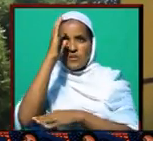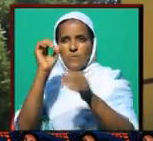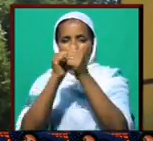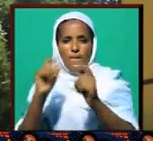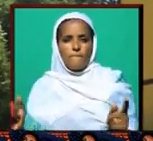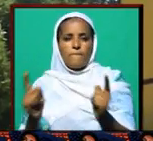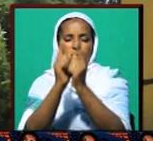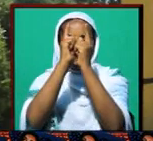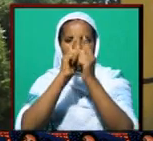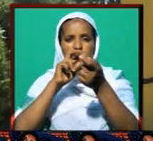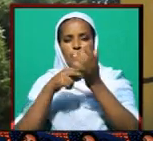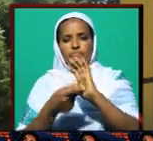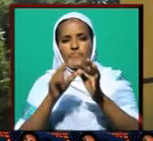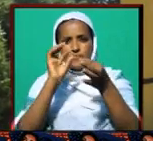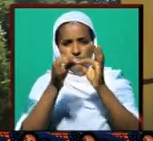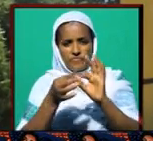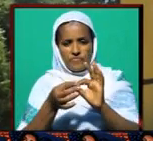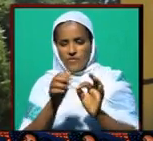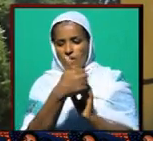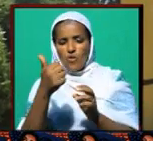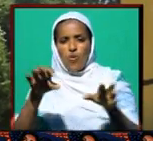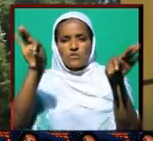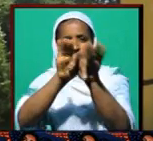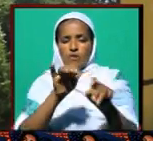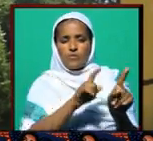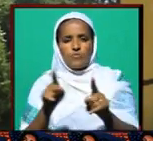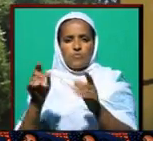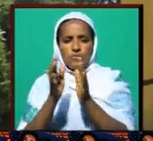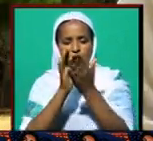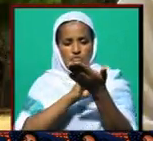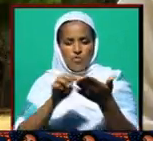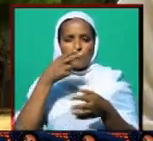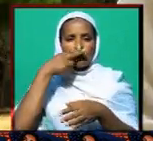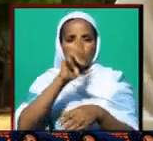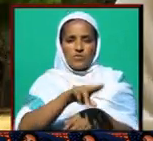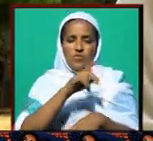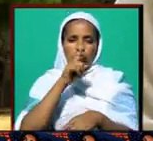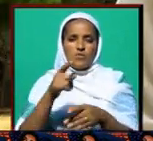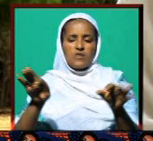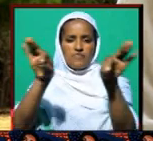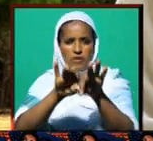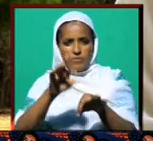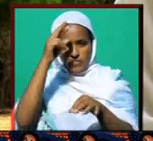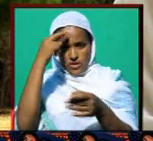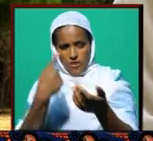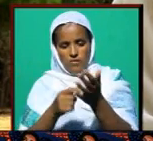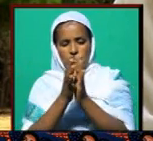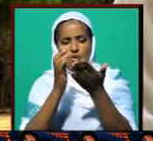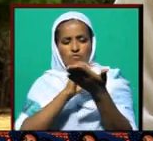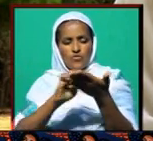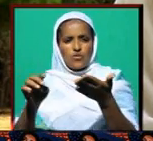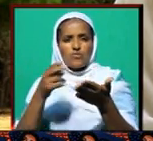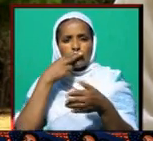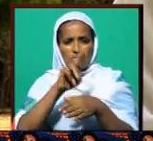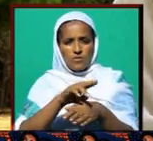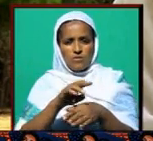ማለት ክርስቲያን የሚጸልይበት ከእግዚአብሔር ጋር የሚገናኝበት ማለት ነው። ሌላው አስፈላጊነቱ ደግሞ መጽሐፍ ቅዱሳዊ ትእዛዝ